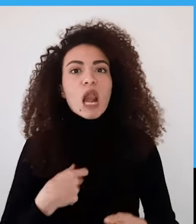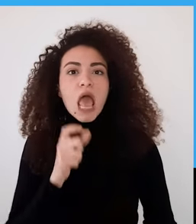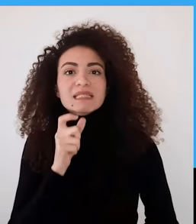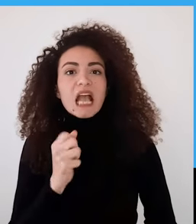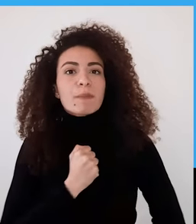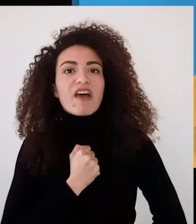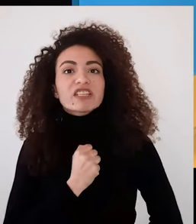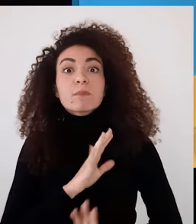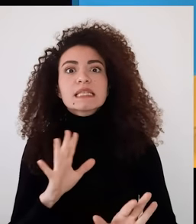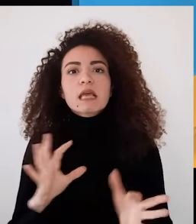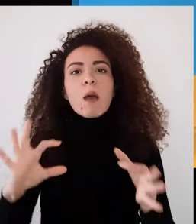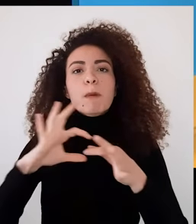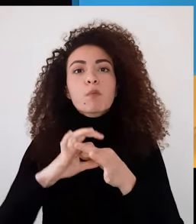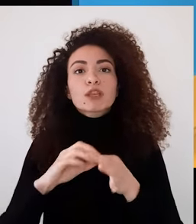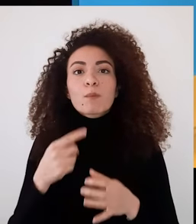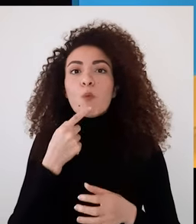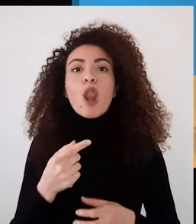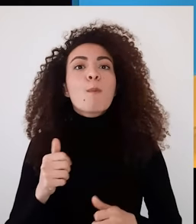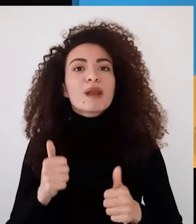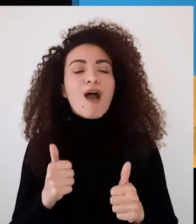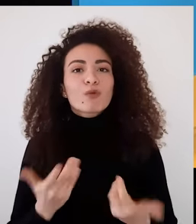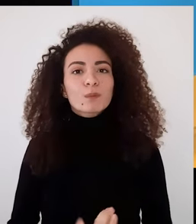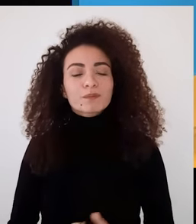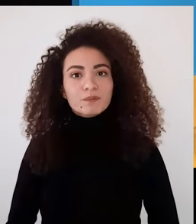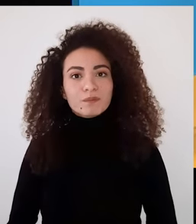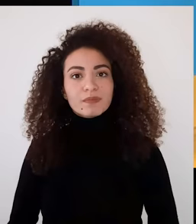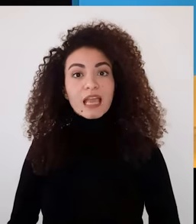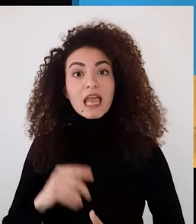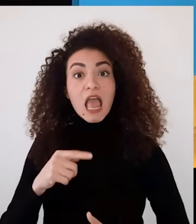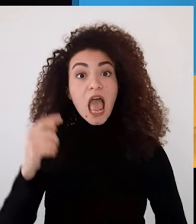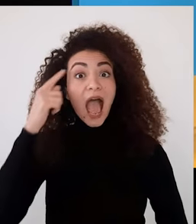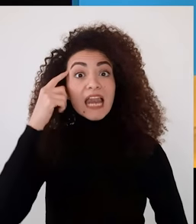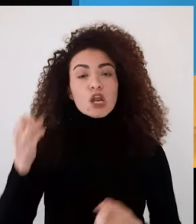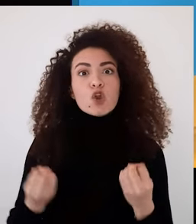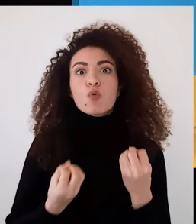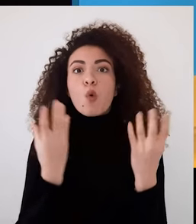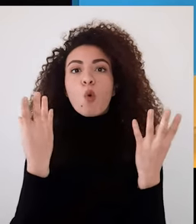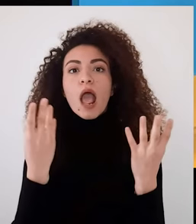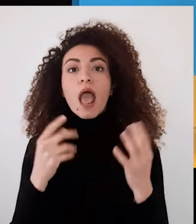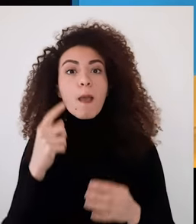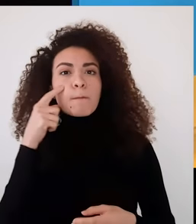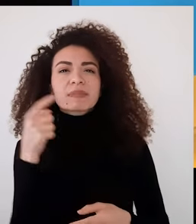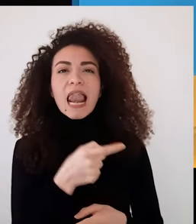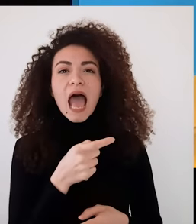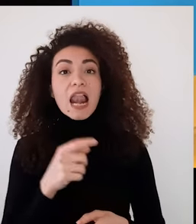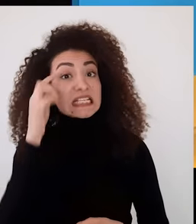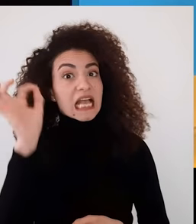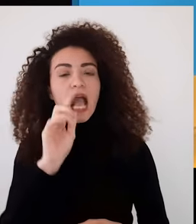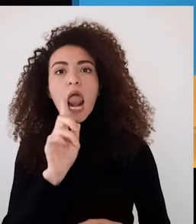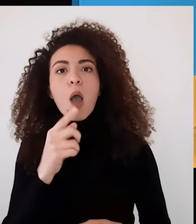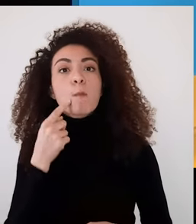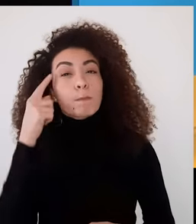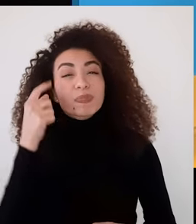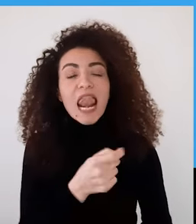بحكم الآخرين. أما عقلية النمو فبتدعمها مقاربة تربوية مبنية على التشجيع والاعتراف